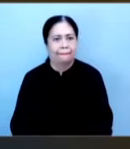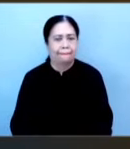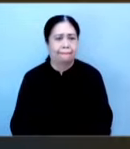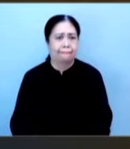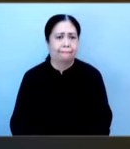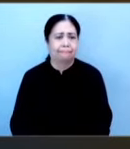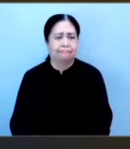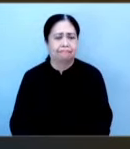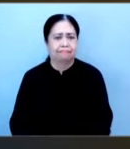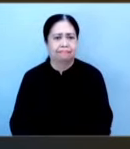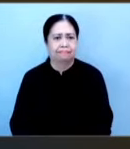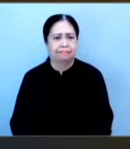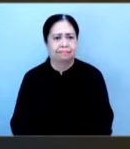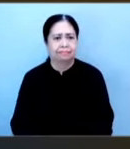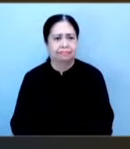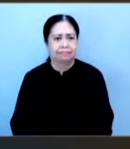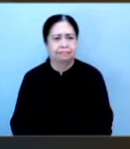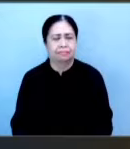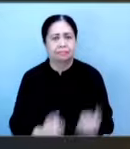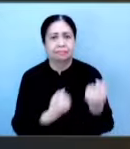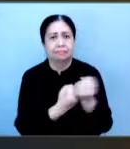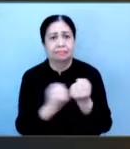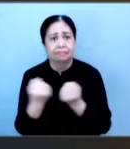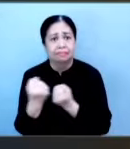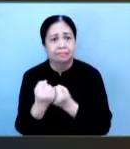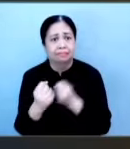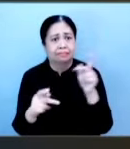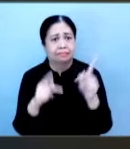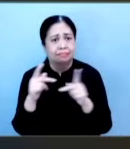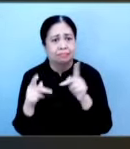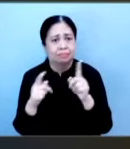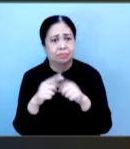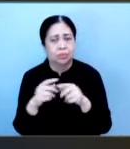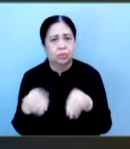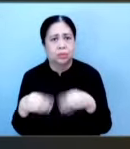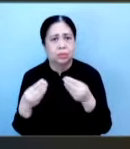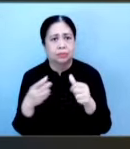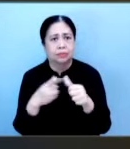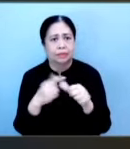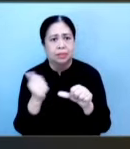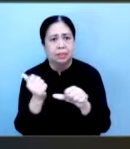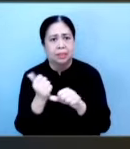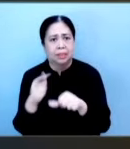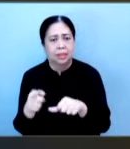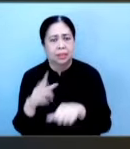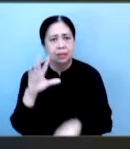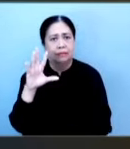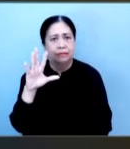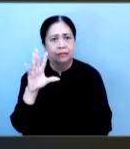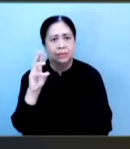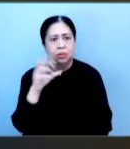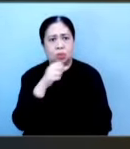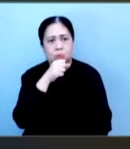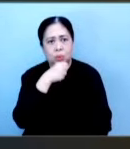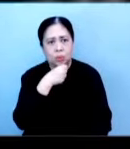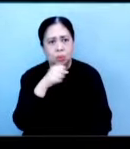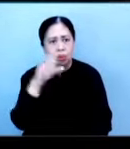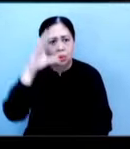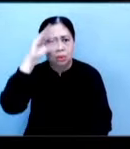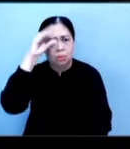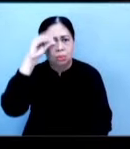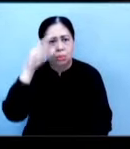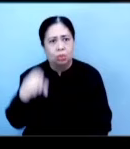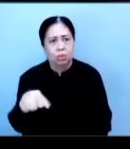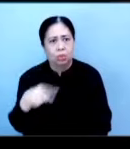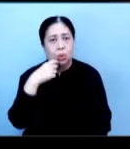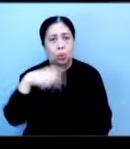bundok nagtulong-tulong naman ang mga rescuer para lapatan ng paunang lunas ang 56 anyos na lalaking ito na